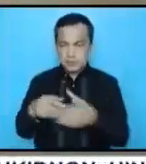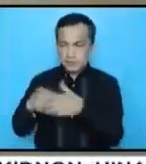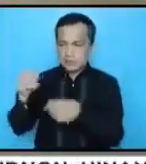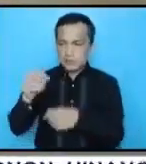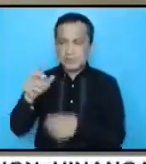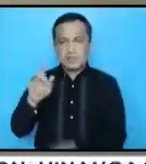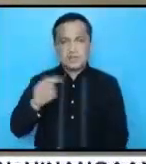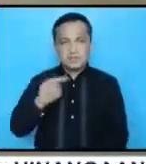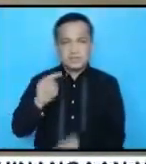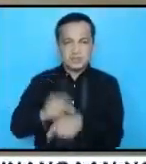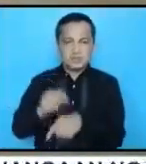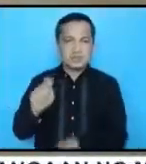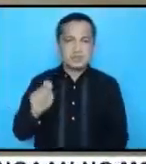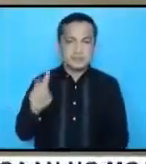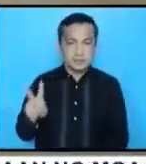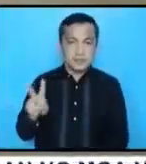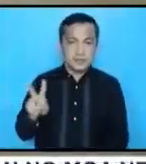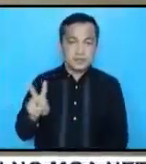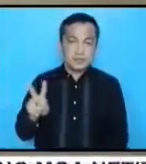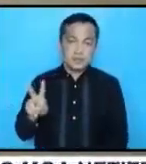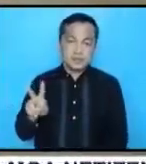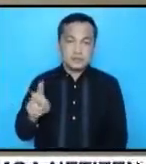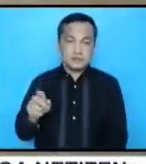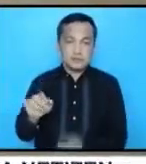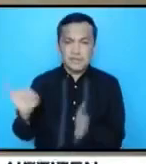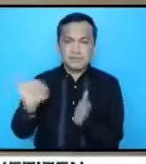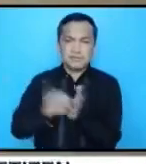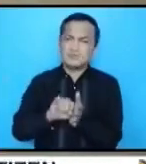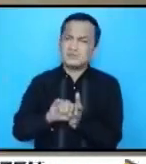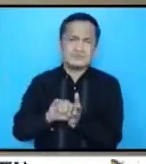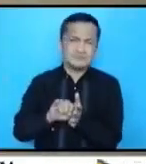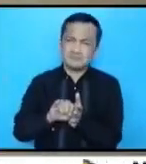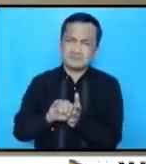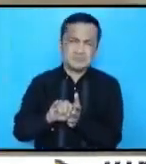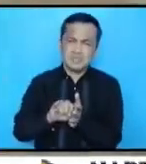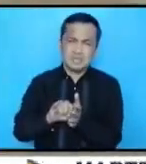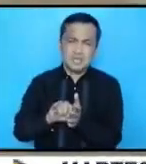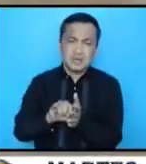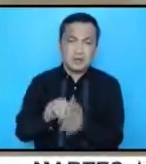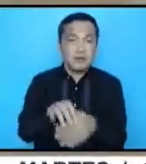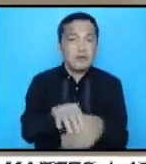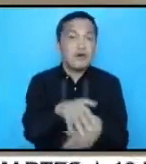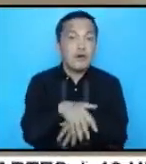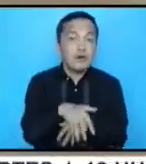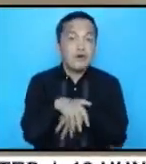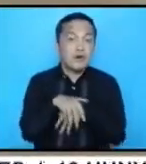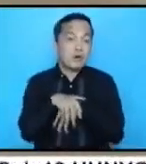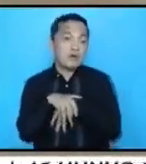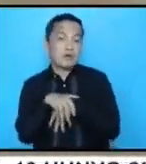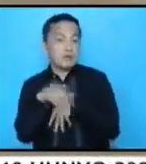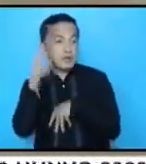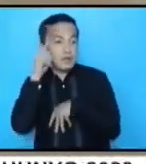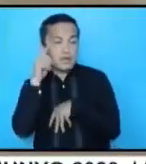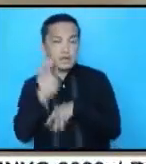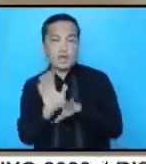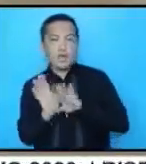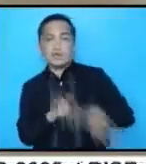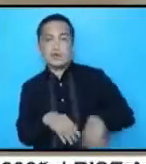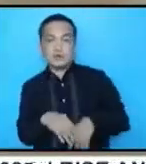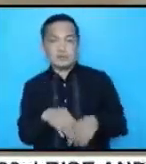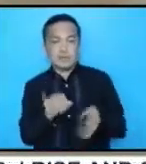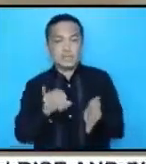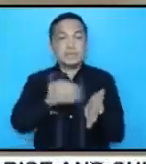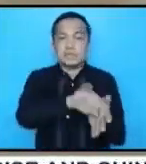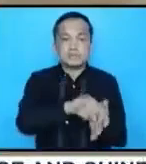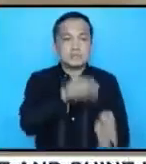So, yung mga investors natin ay nagkakaroon ng second thought kung mag-i-invest ba sila dito